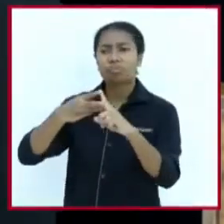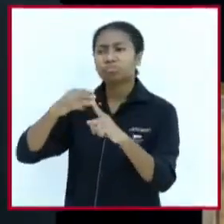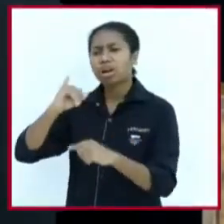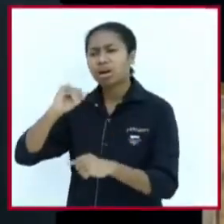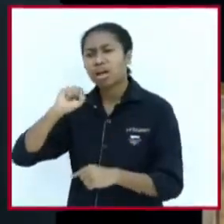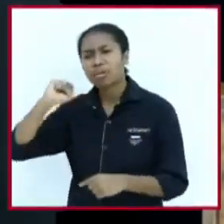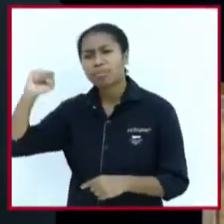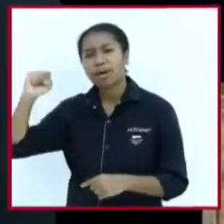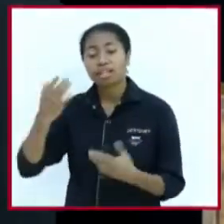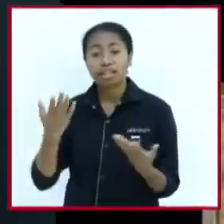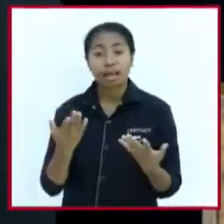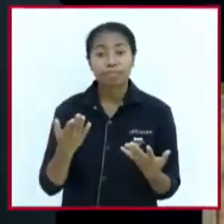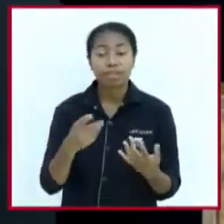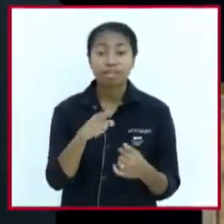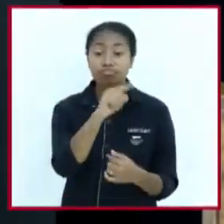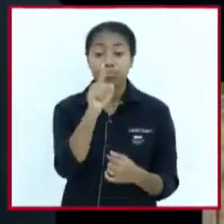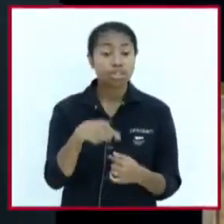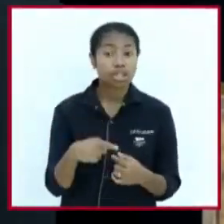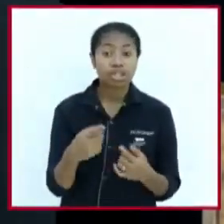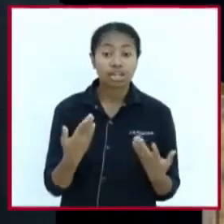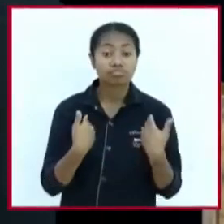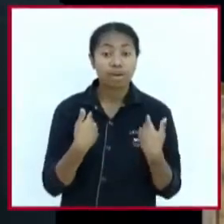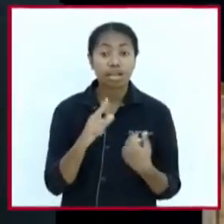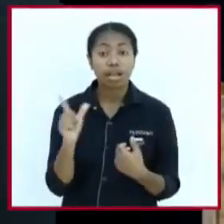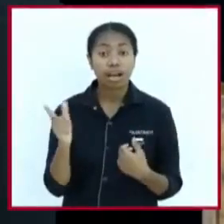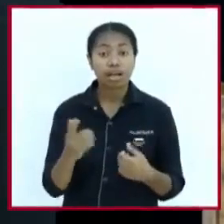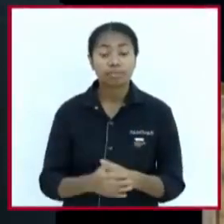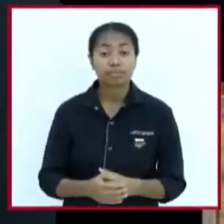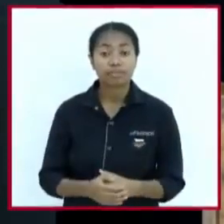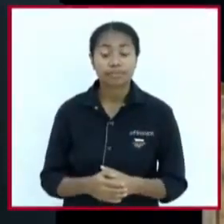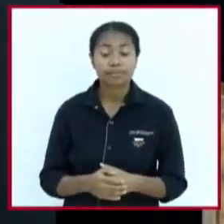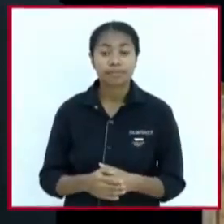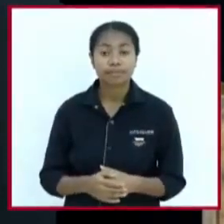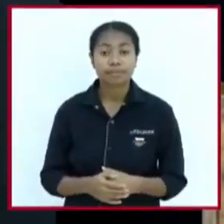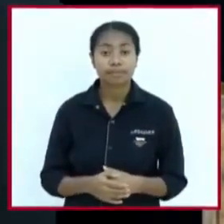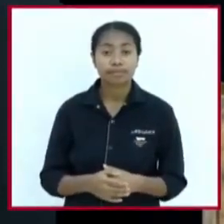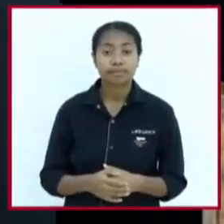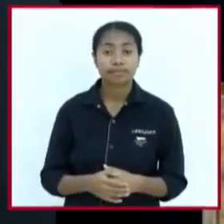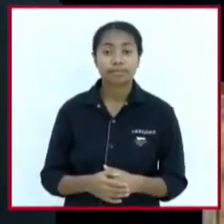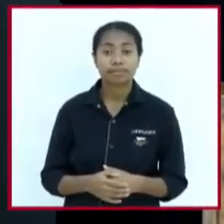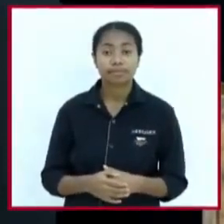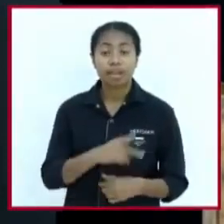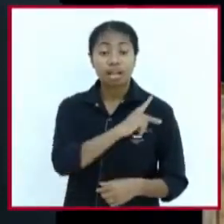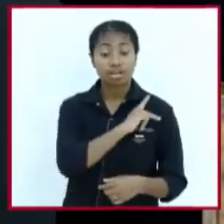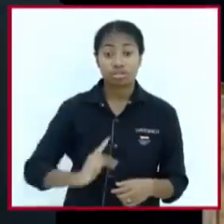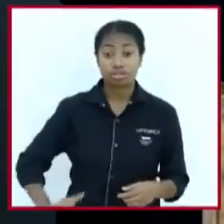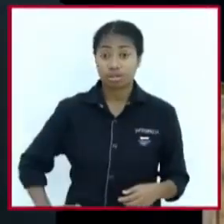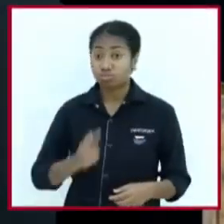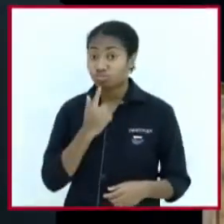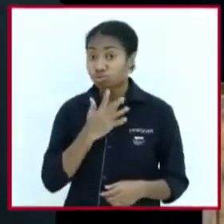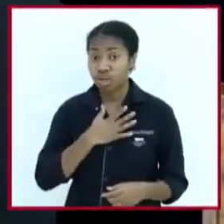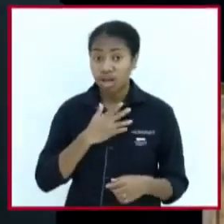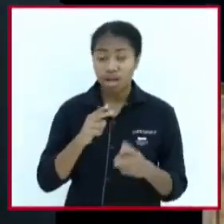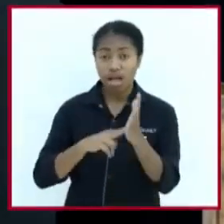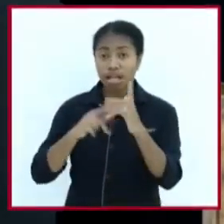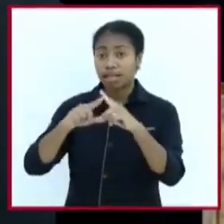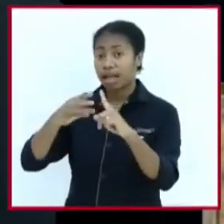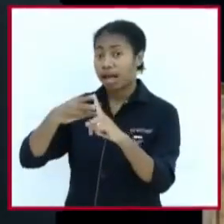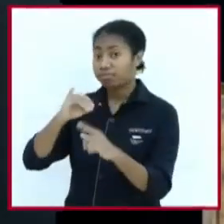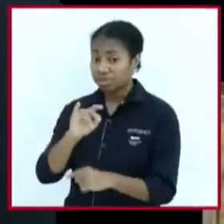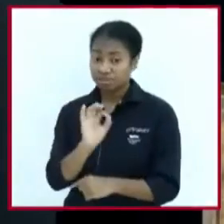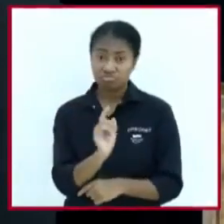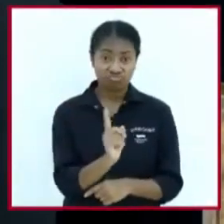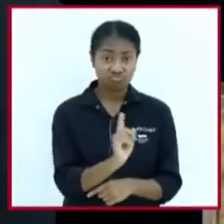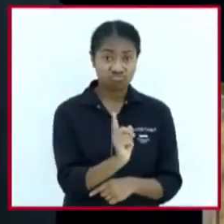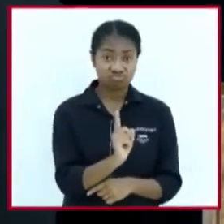tapi pertanyaannya adalah Kristen punya nabi dimana ndak